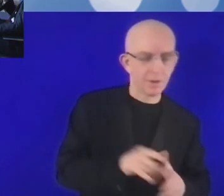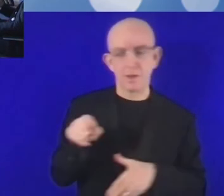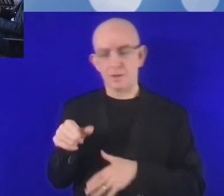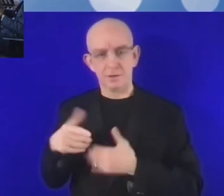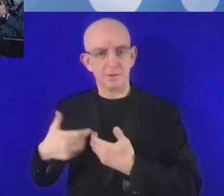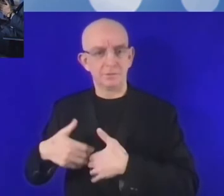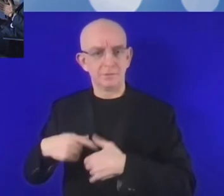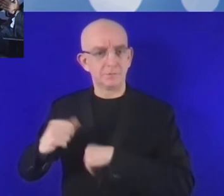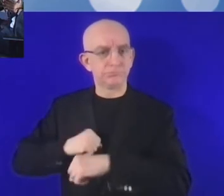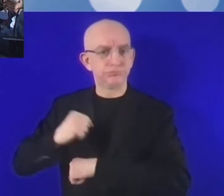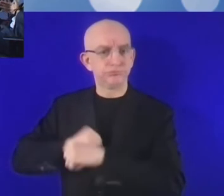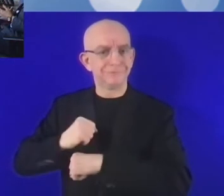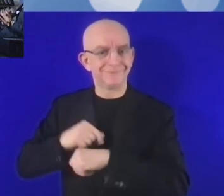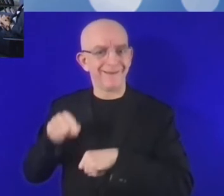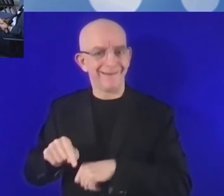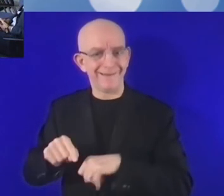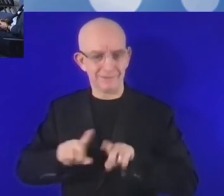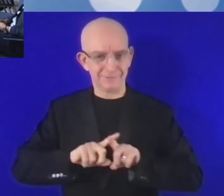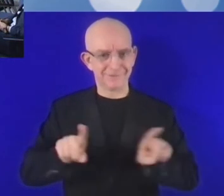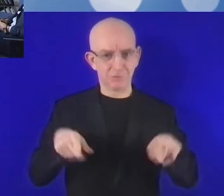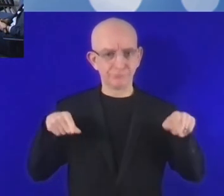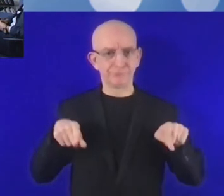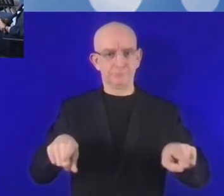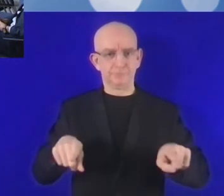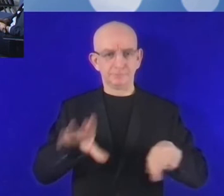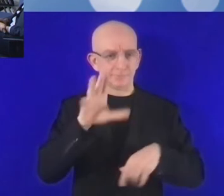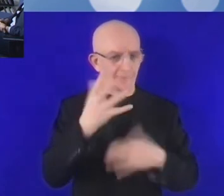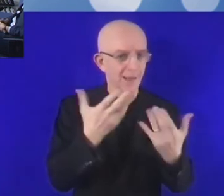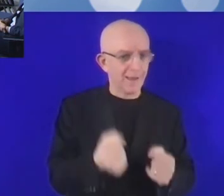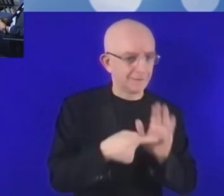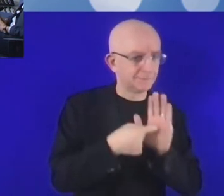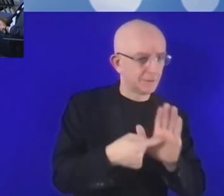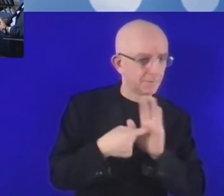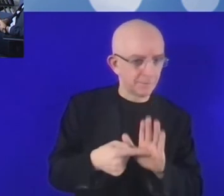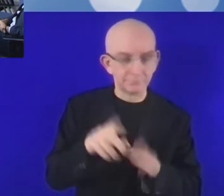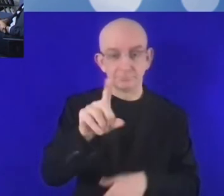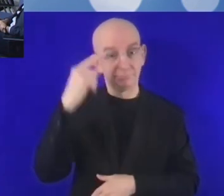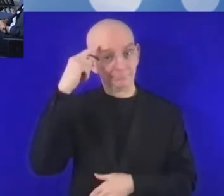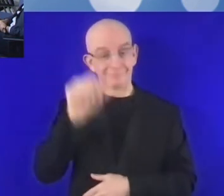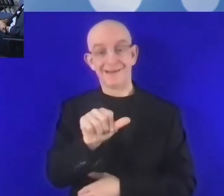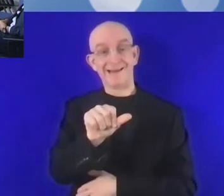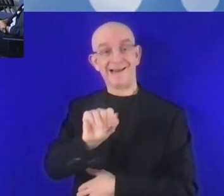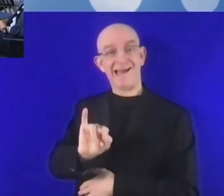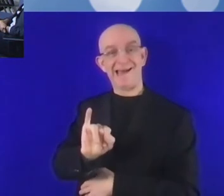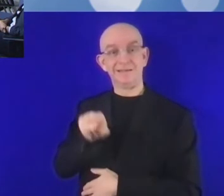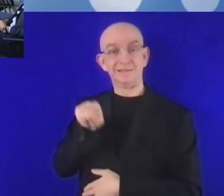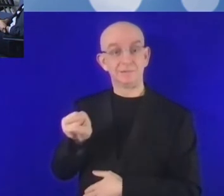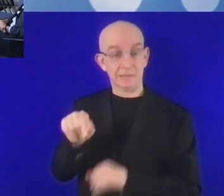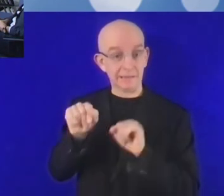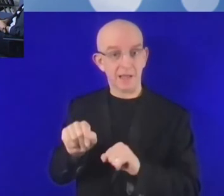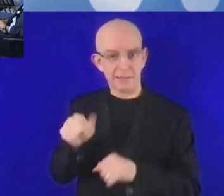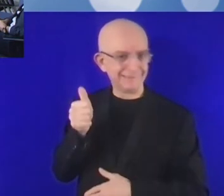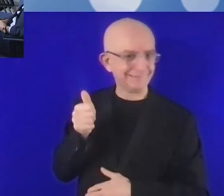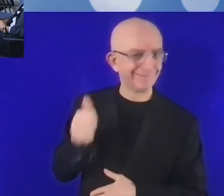les gens et les machines. Pensons à l'intelligence artificielle, par exemple, qui dans le futur pourra